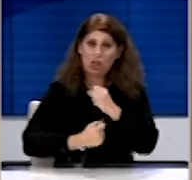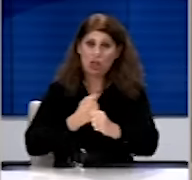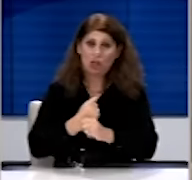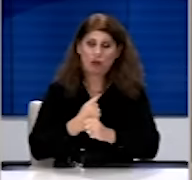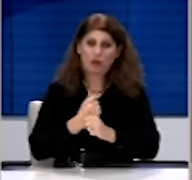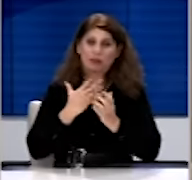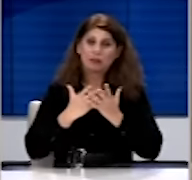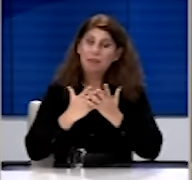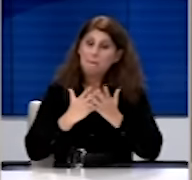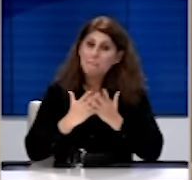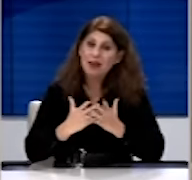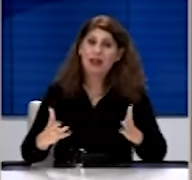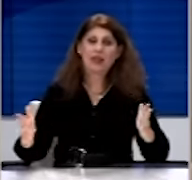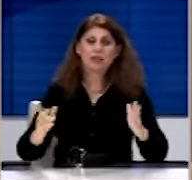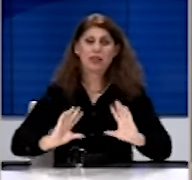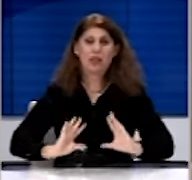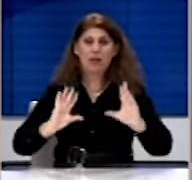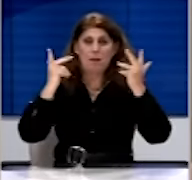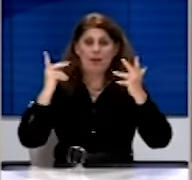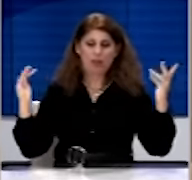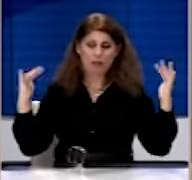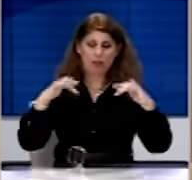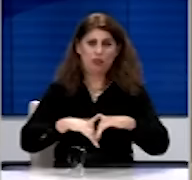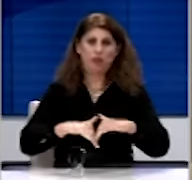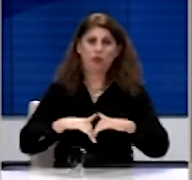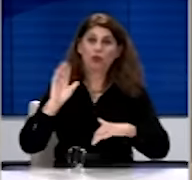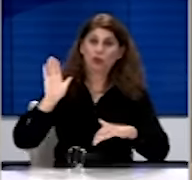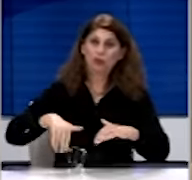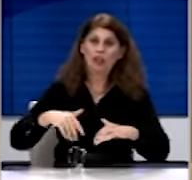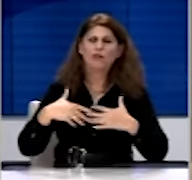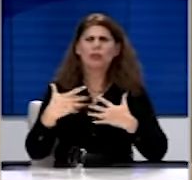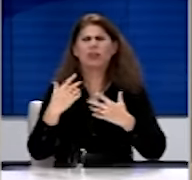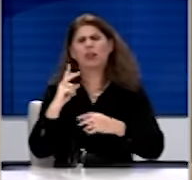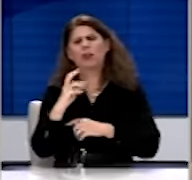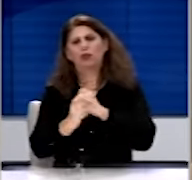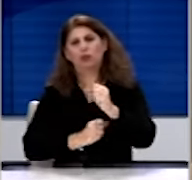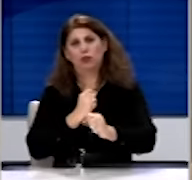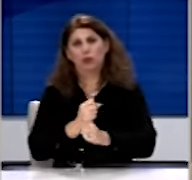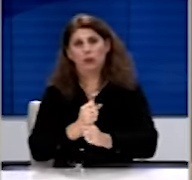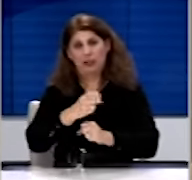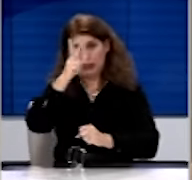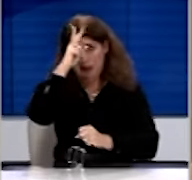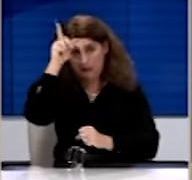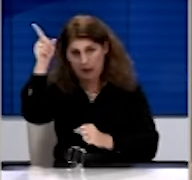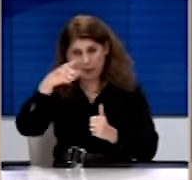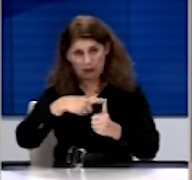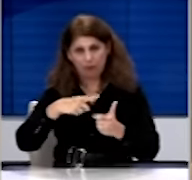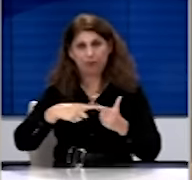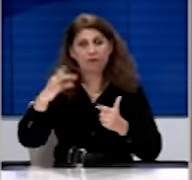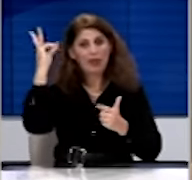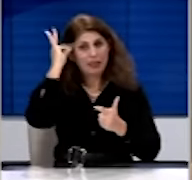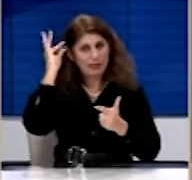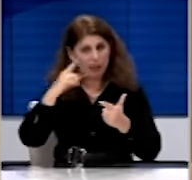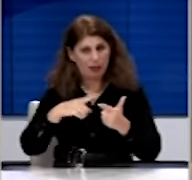στις μεγαλύτερες απεργιακές συγκεντρώσεις των τελευταίων δεκαετιών και στη Γερμανία και στη